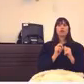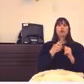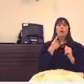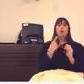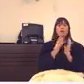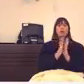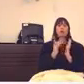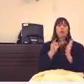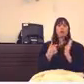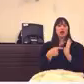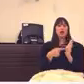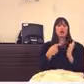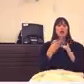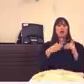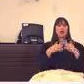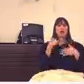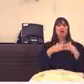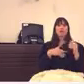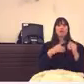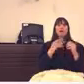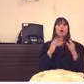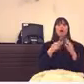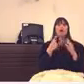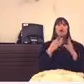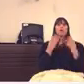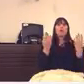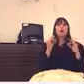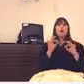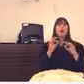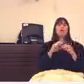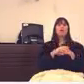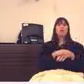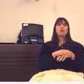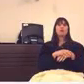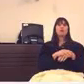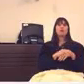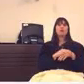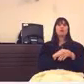אלי, תנו למנכ"ל לסיים את דבריו. יש רגע.